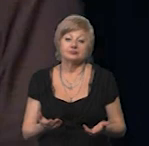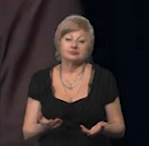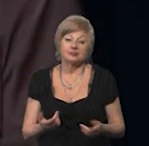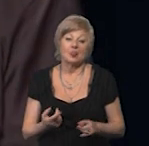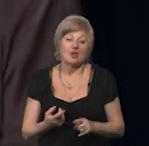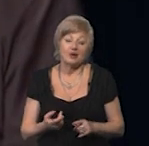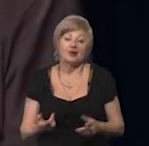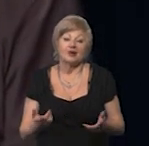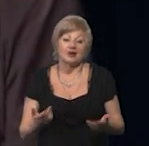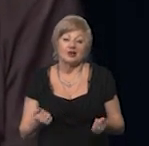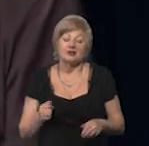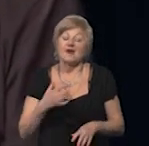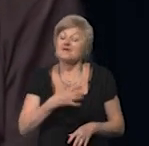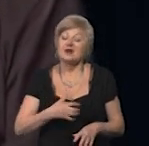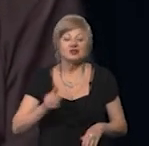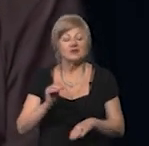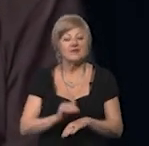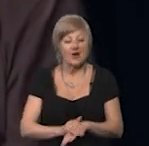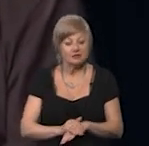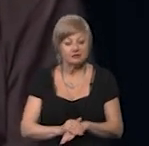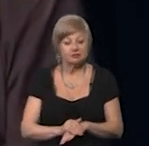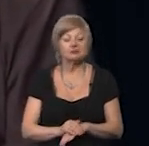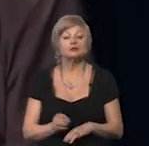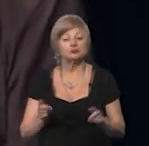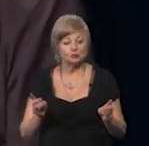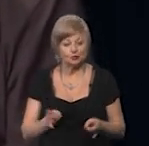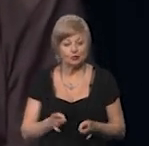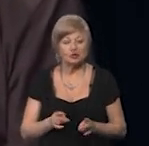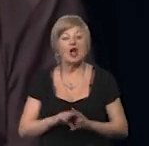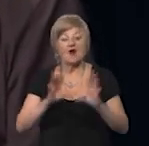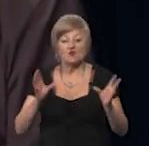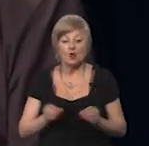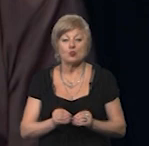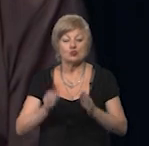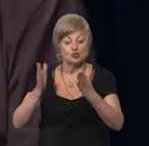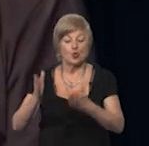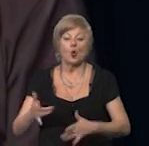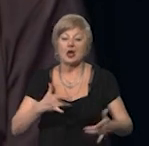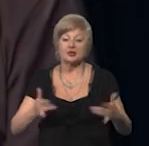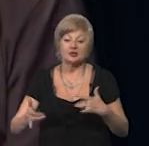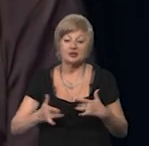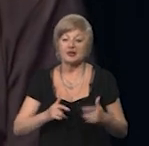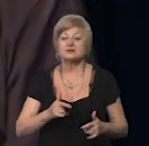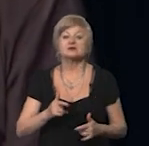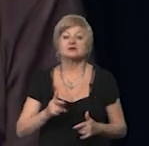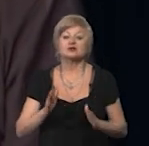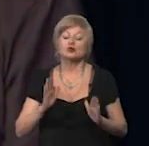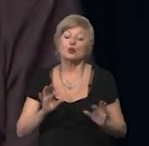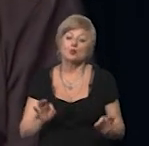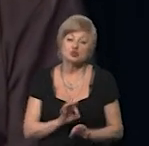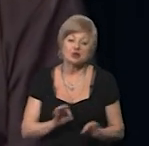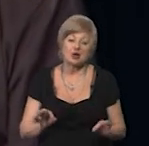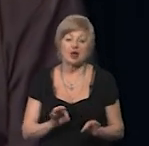Це важливий фактор, тому що, ну, взагалі-то артисти і не тільки музиканти,